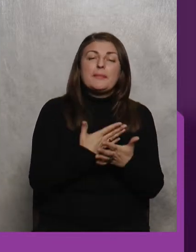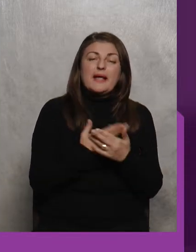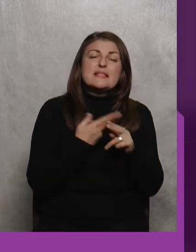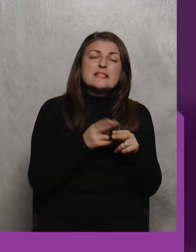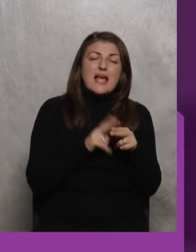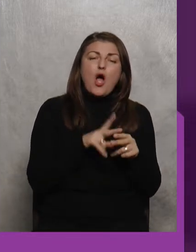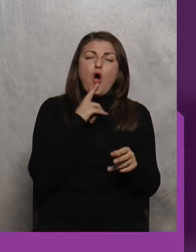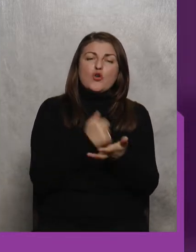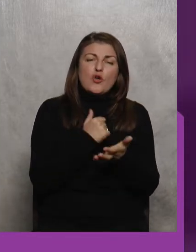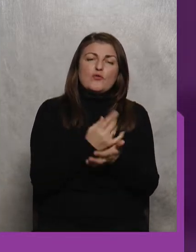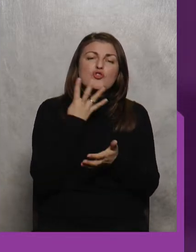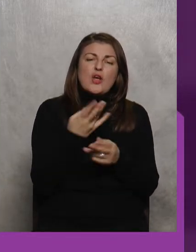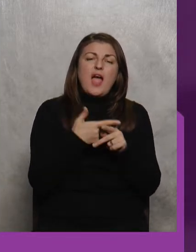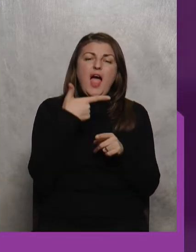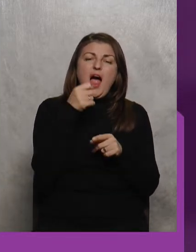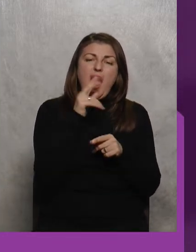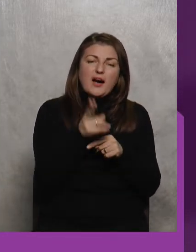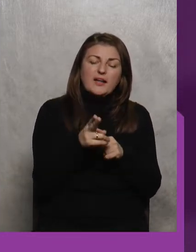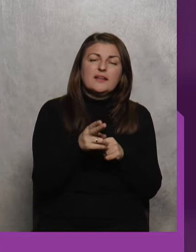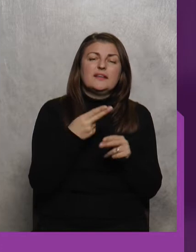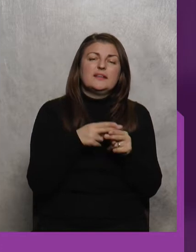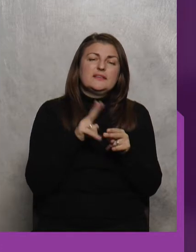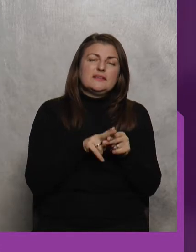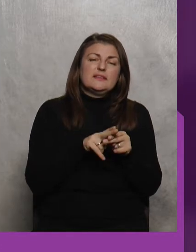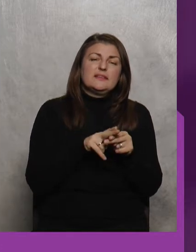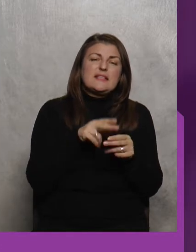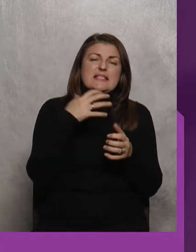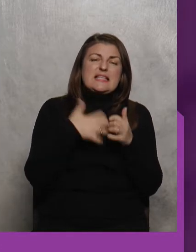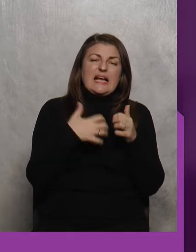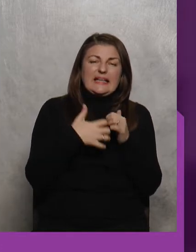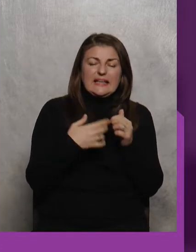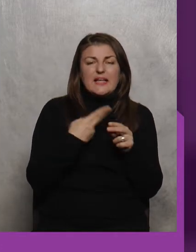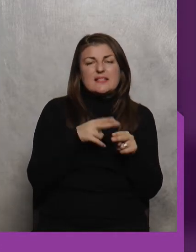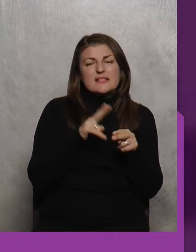це основні чотири, це гак, це середина, це